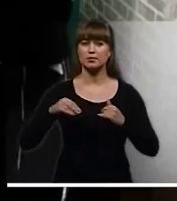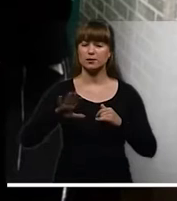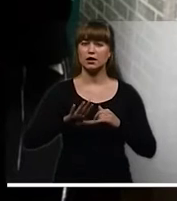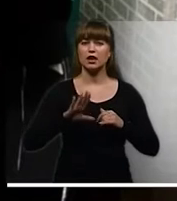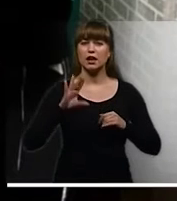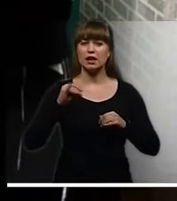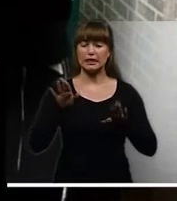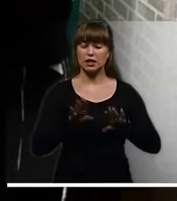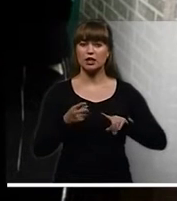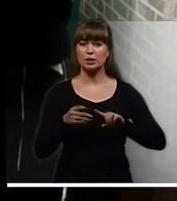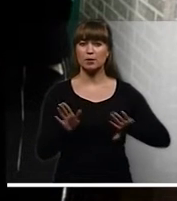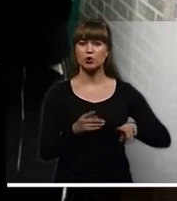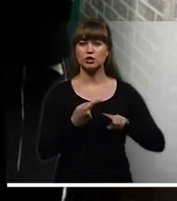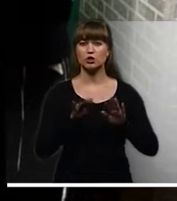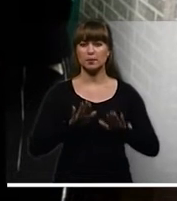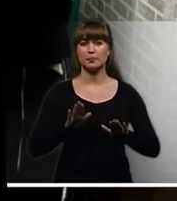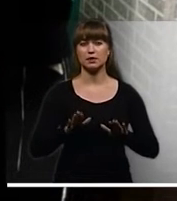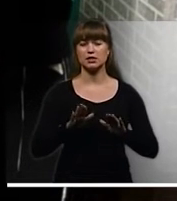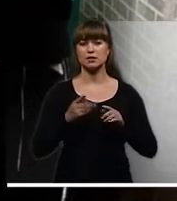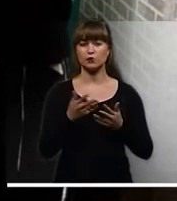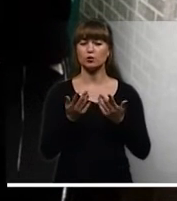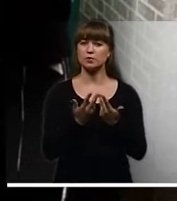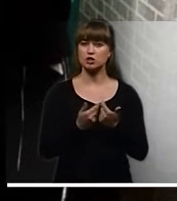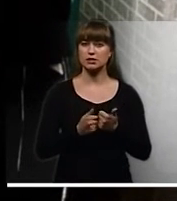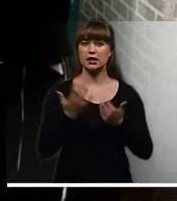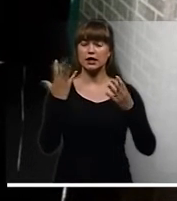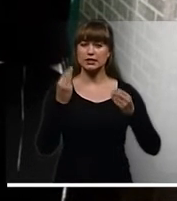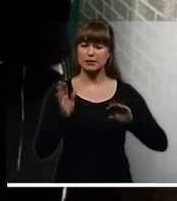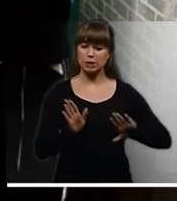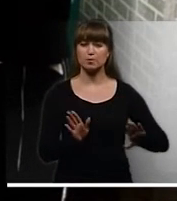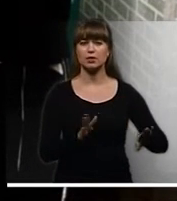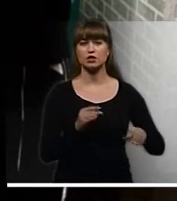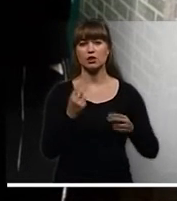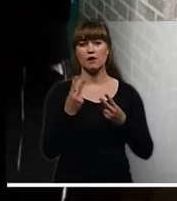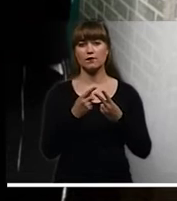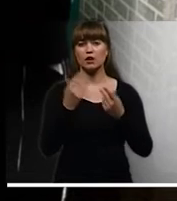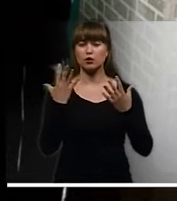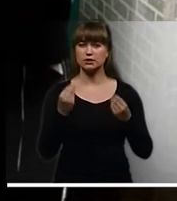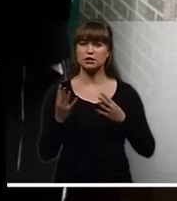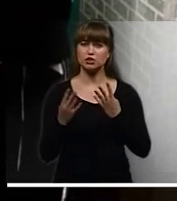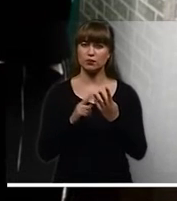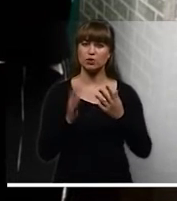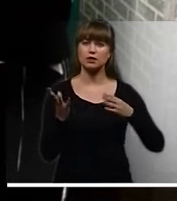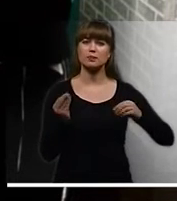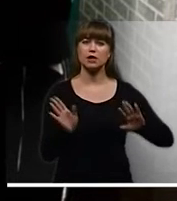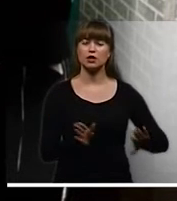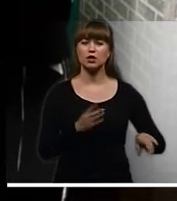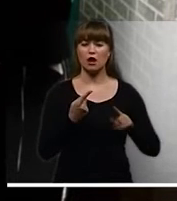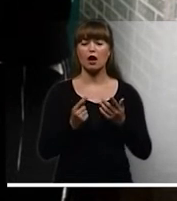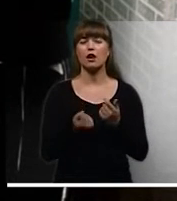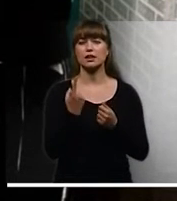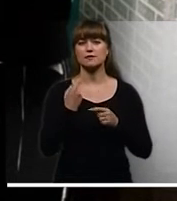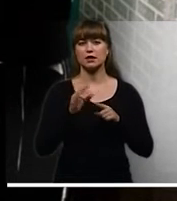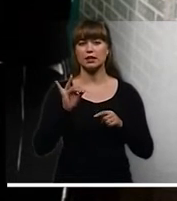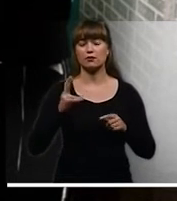да. И так где-то проходит часов несколько, а потом чуть-чуть легче, еще день пройдет, а на 3-4 наконец оказывается, что это инфаркт.